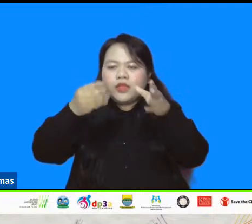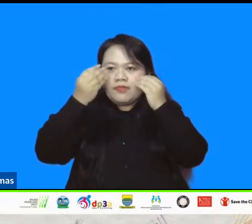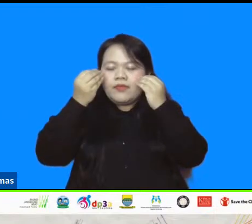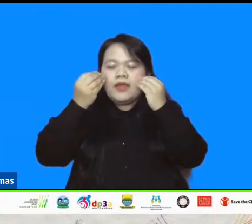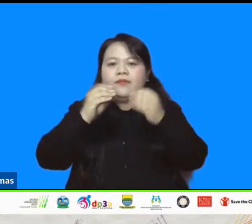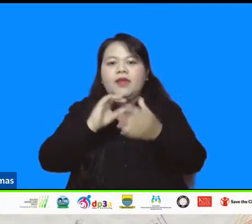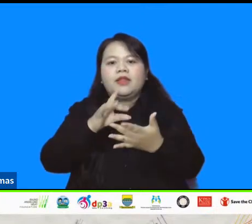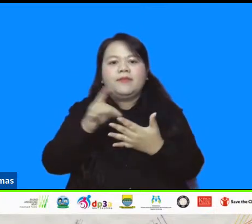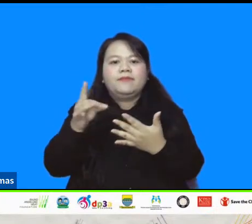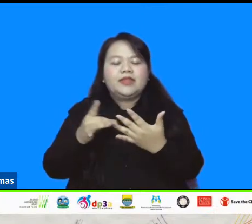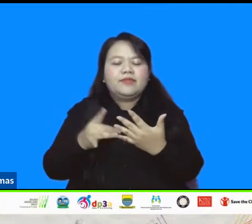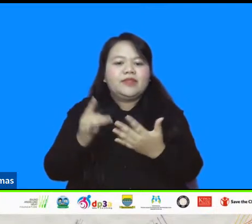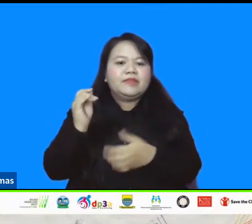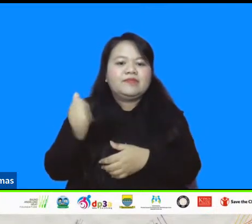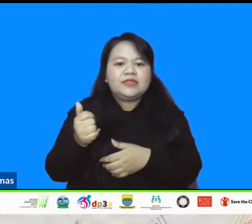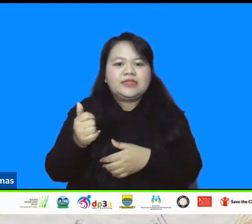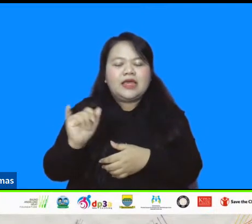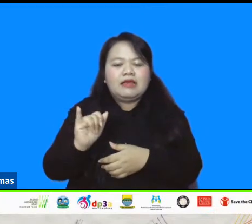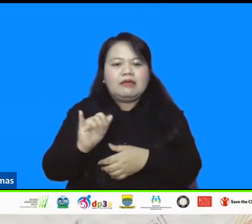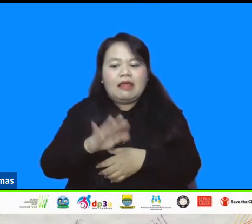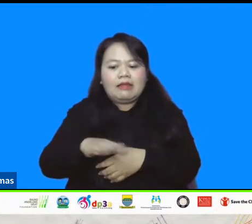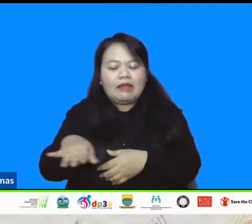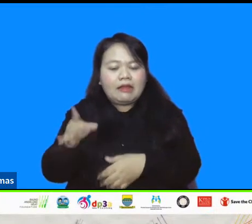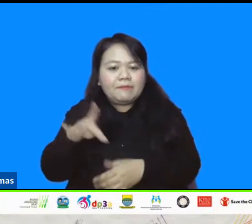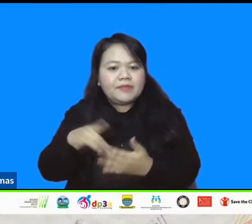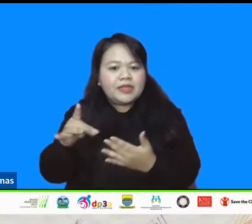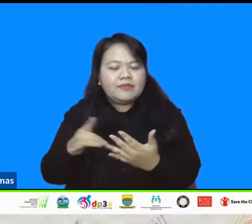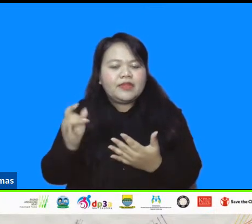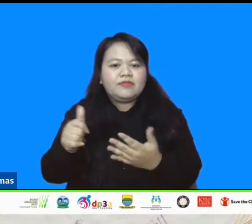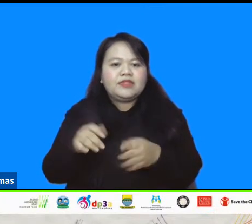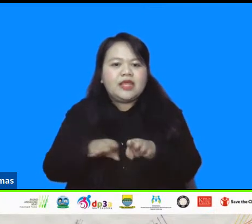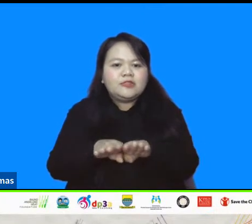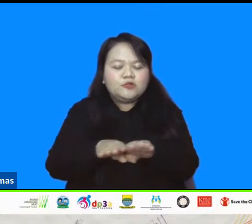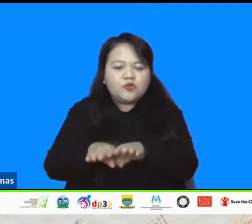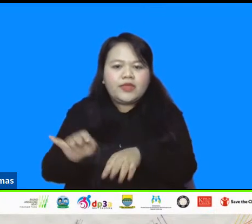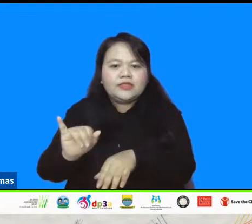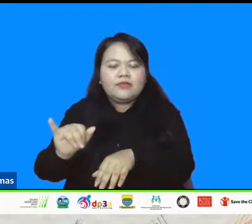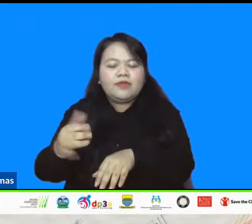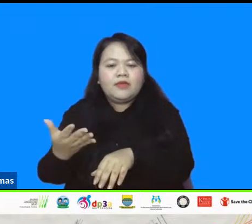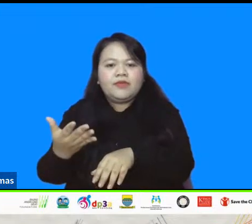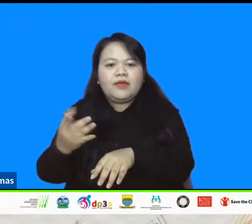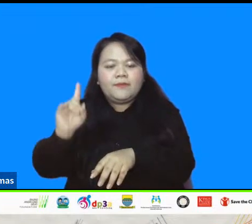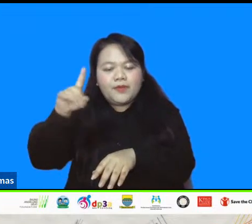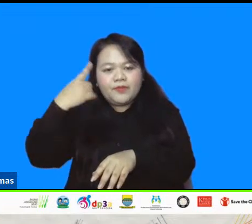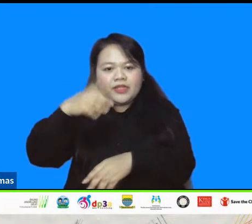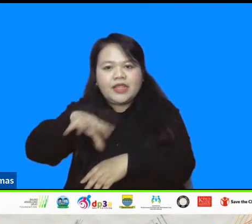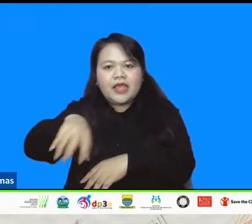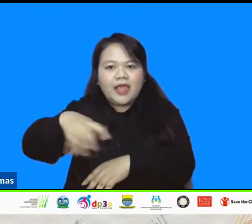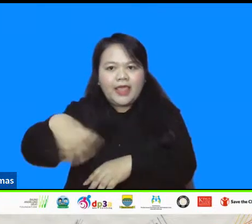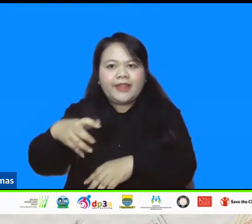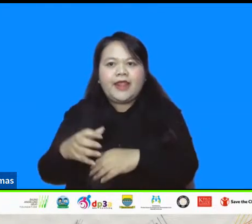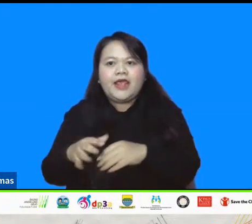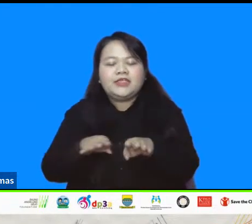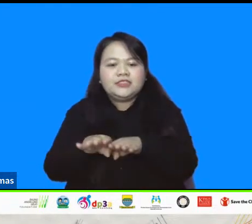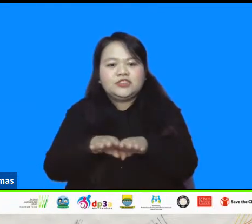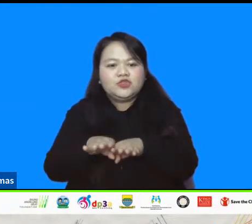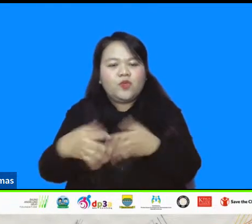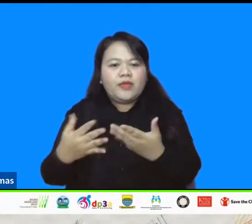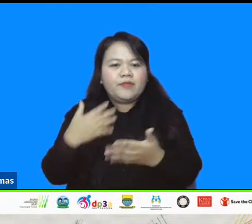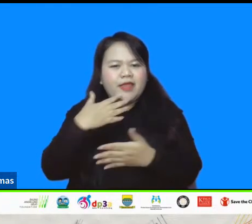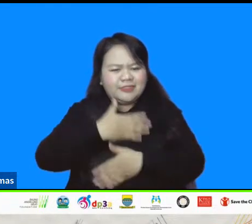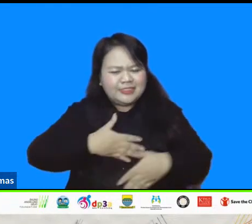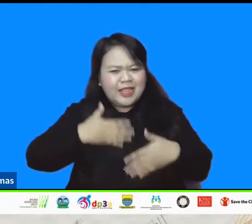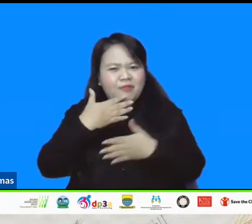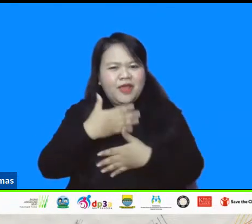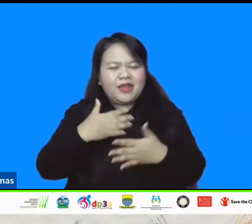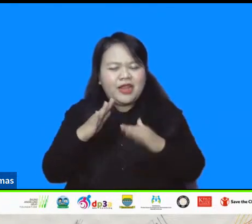pilihan yang bisa dipilih oleh anak yang tentunya nanti disesuaikan juga dengan Pemda setempat gitu ya, sesuai dengan kenyamanan